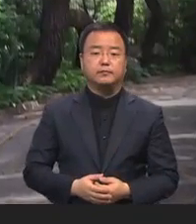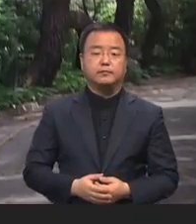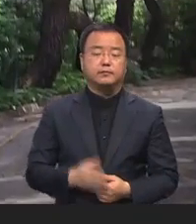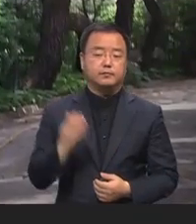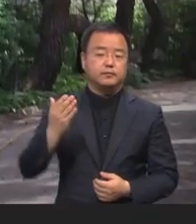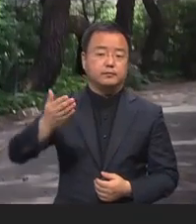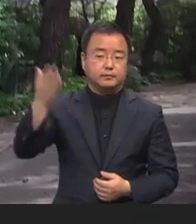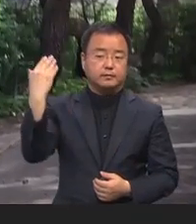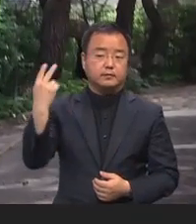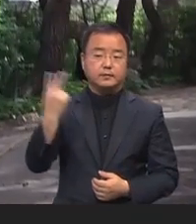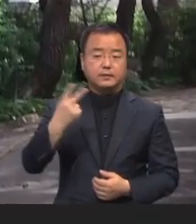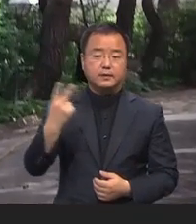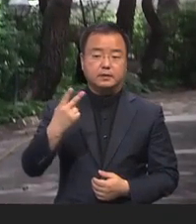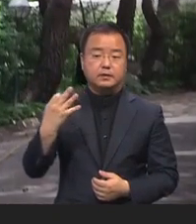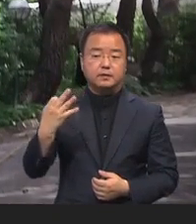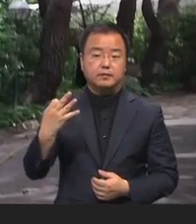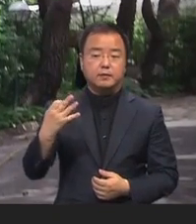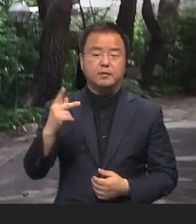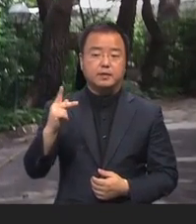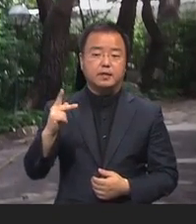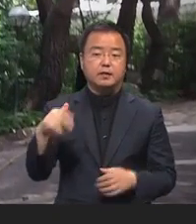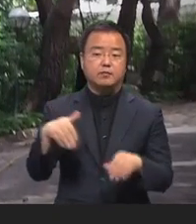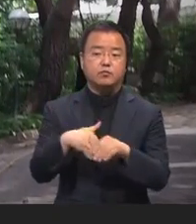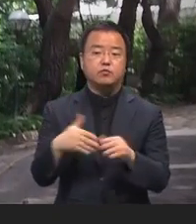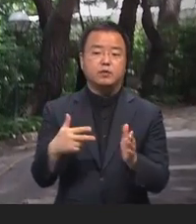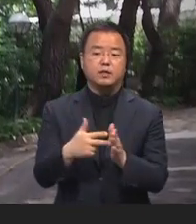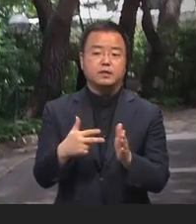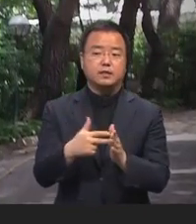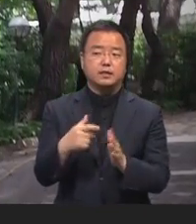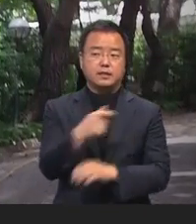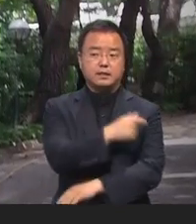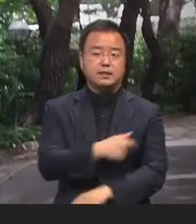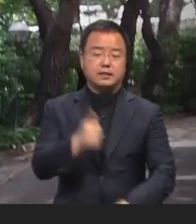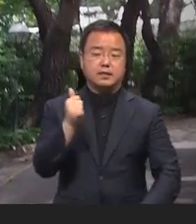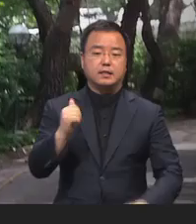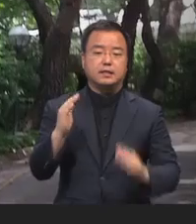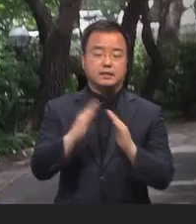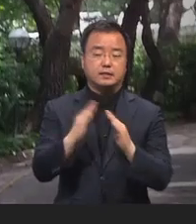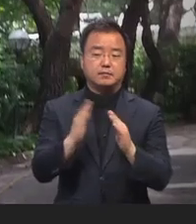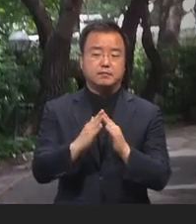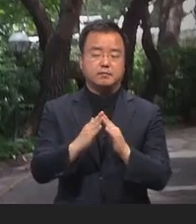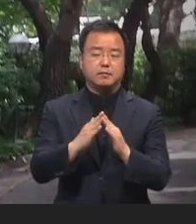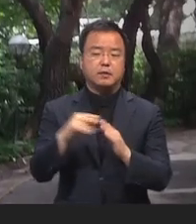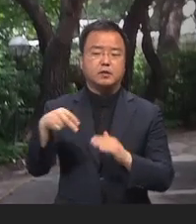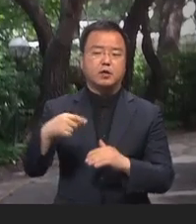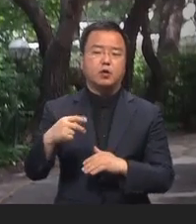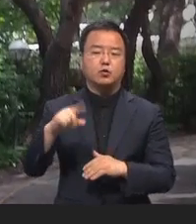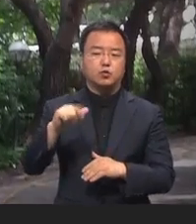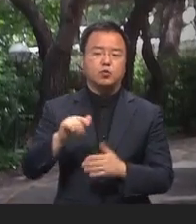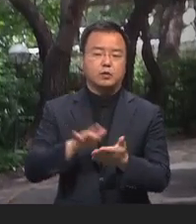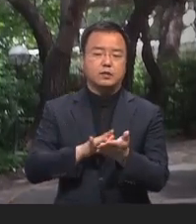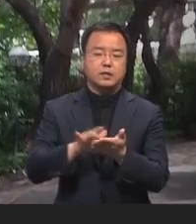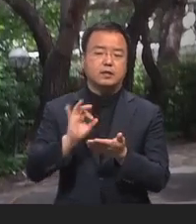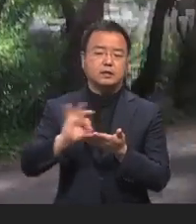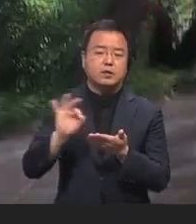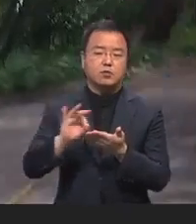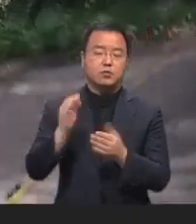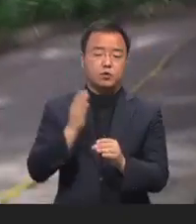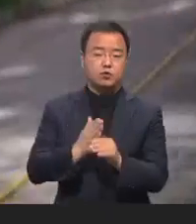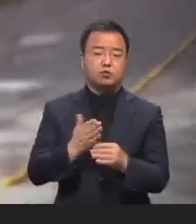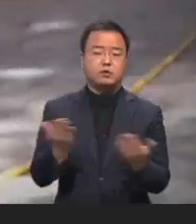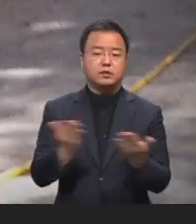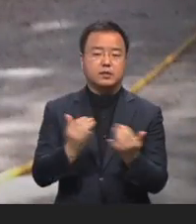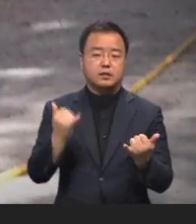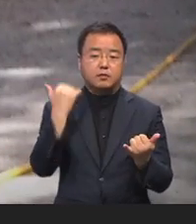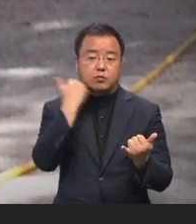지난 2014년 k 문화재단 이사장 자택에서 소동 약을 치고 있는 사진입니다 그런데 일을 하고 있는 사람은